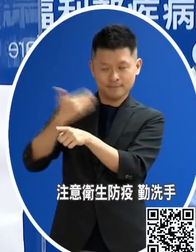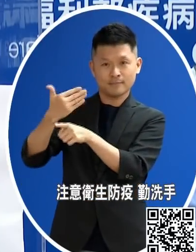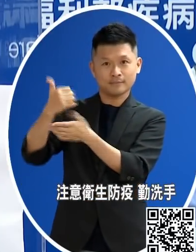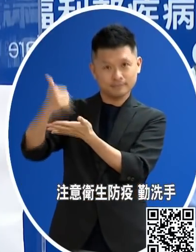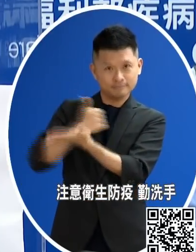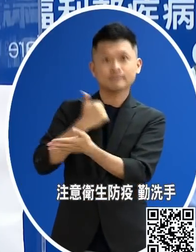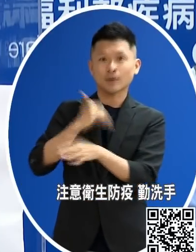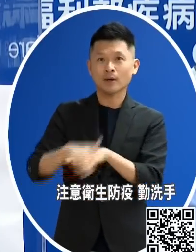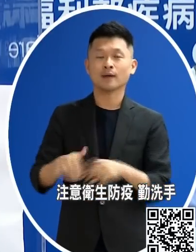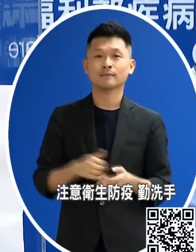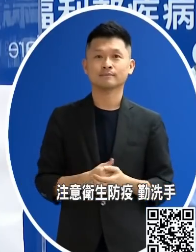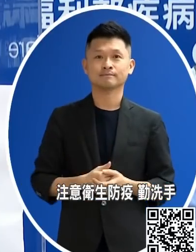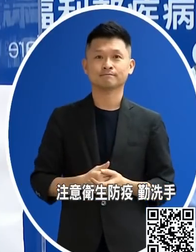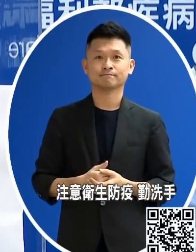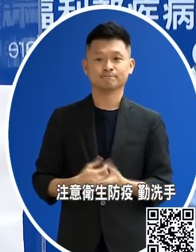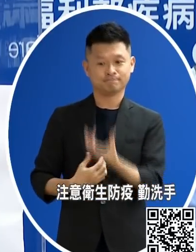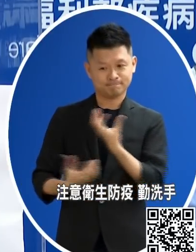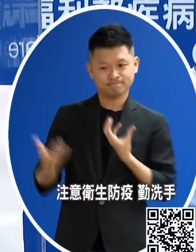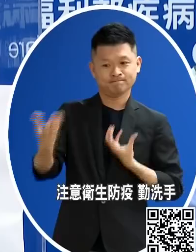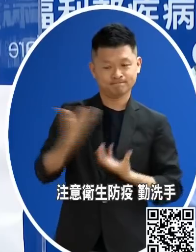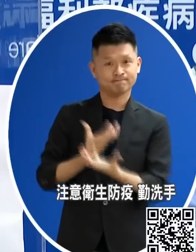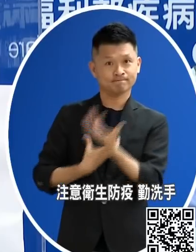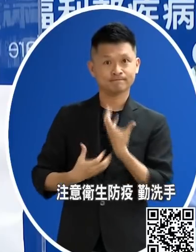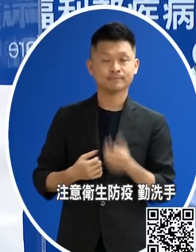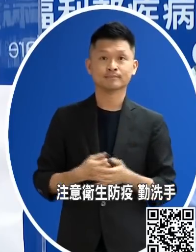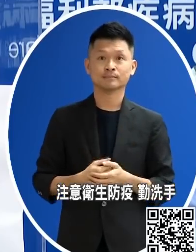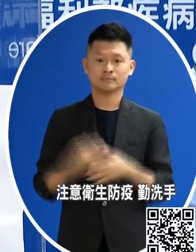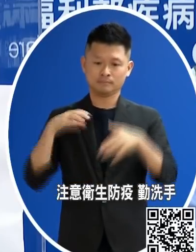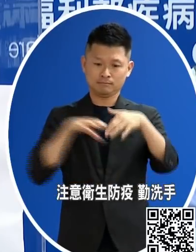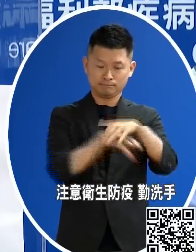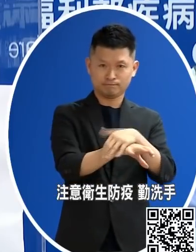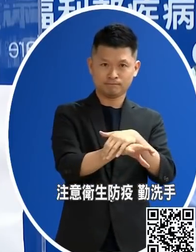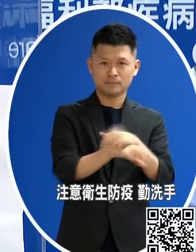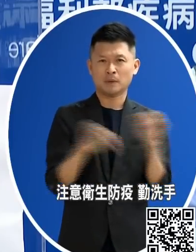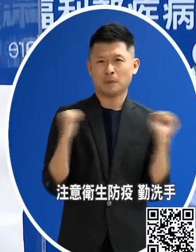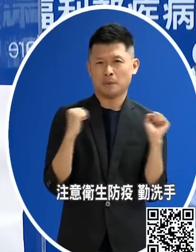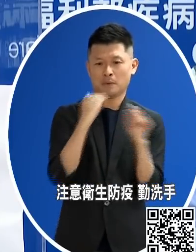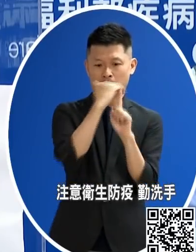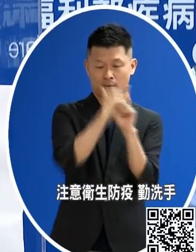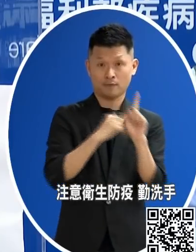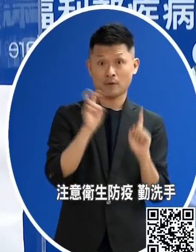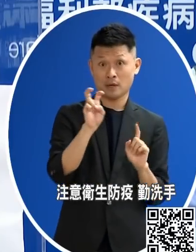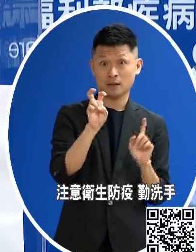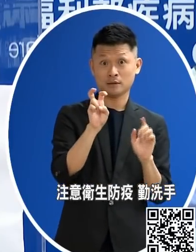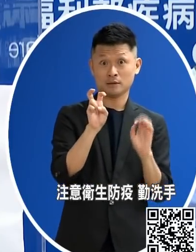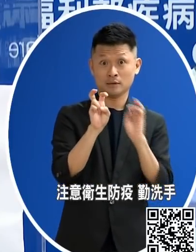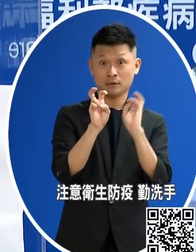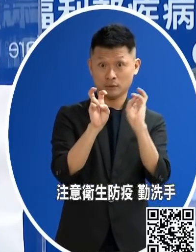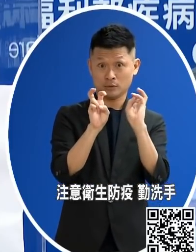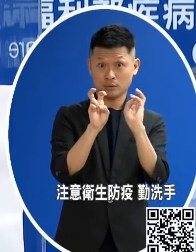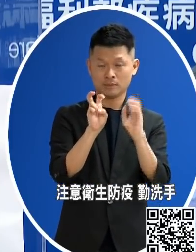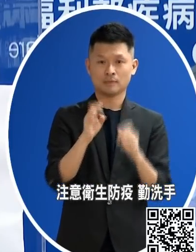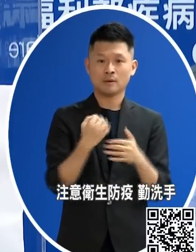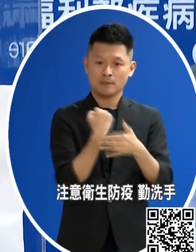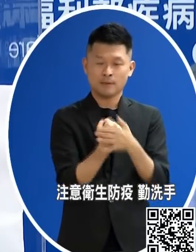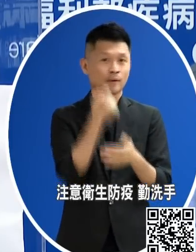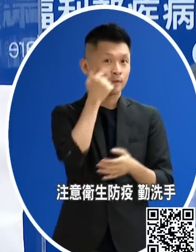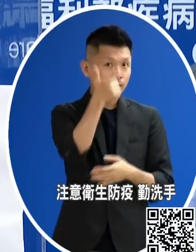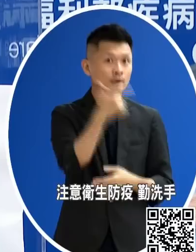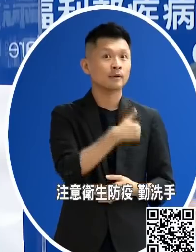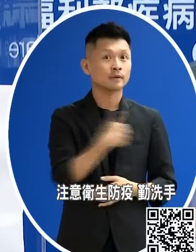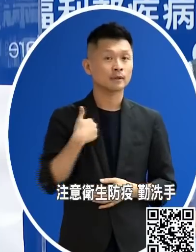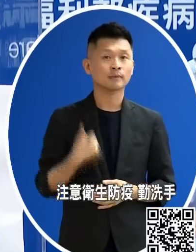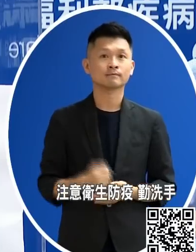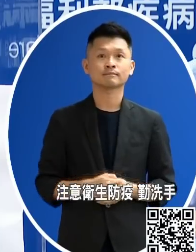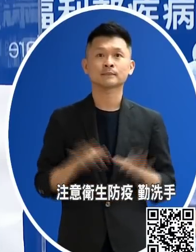哈。那这个里面它还是要储存在-20°C，可以保存6个月哈。啊，不过现在这样